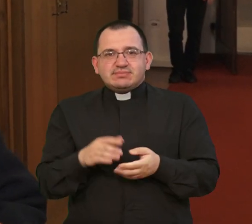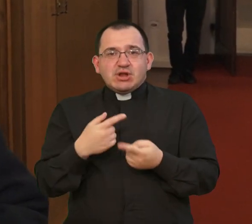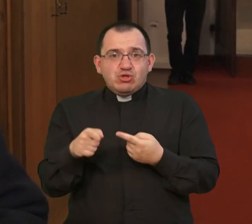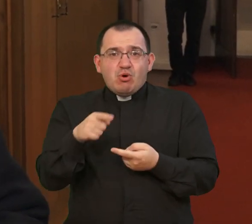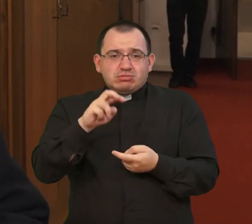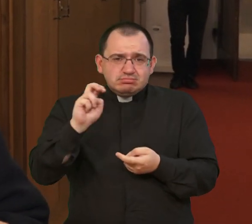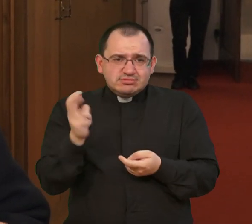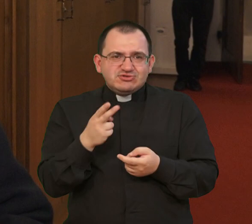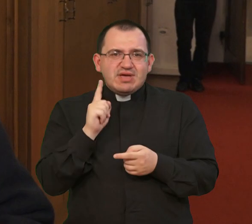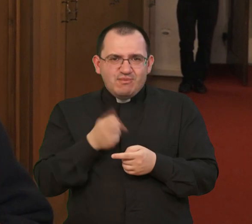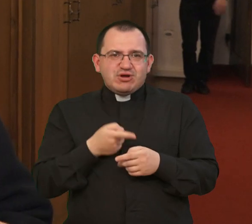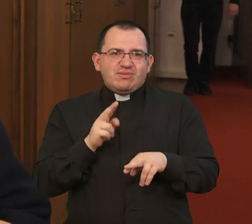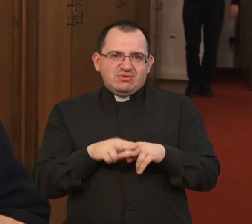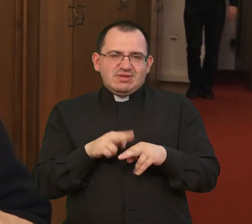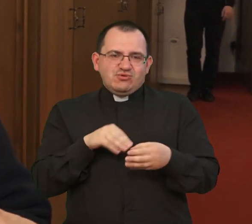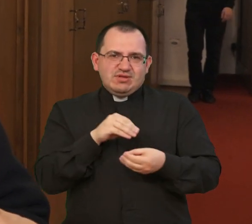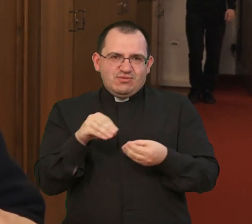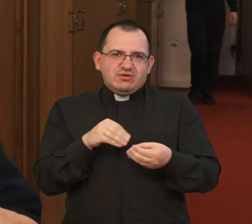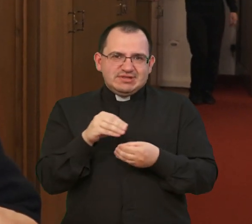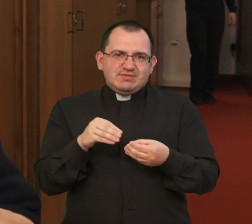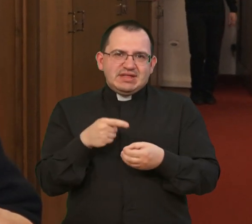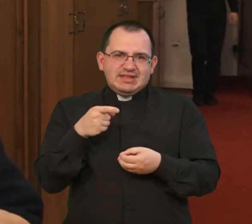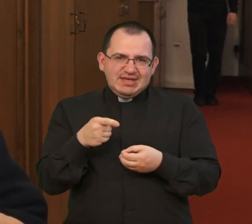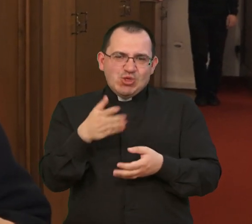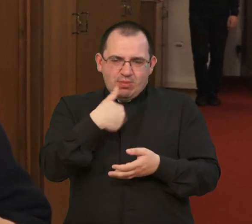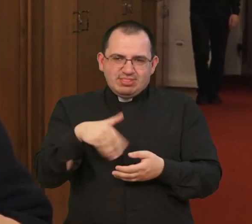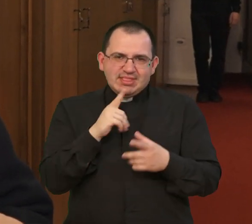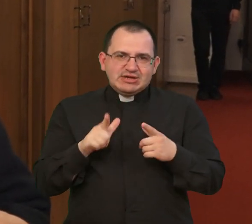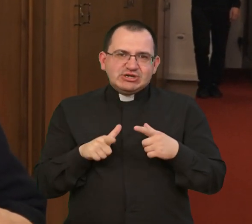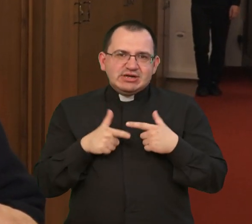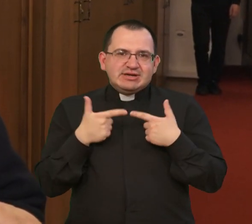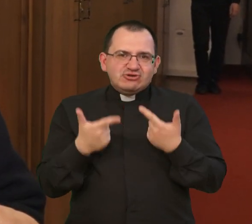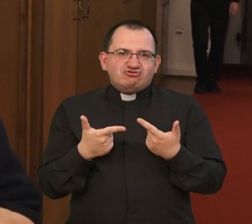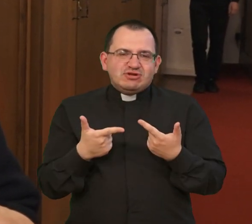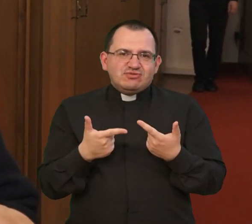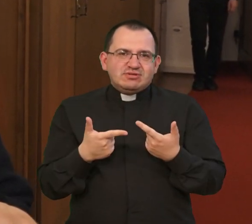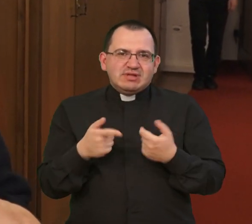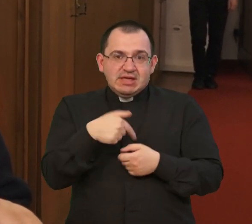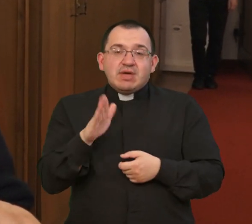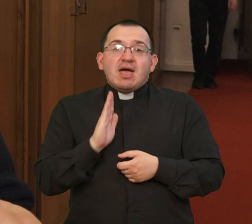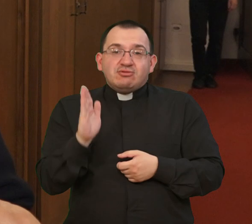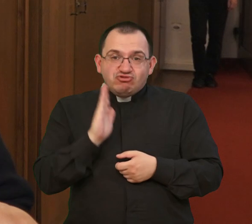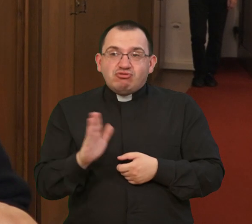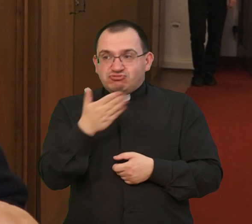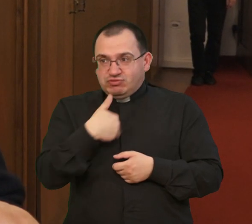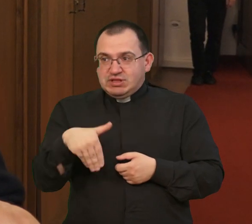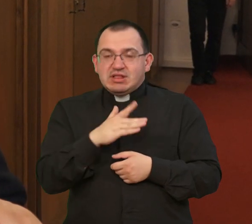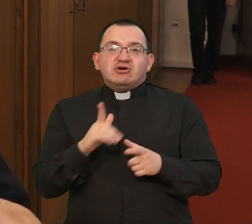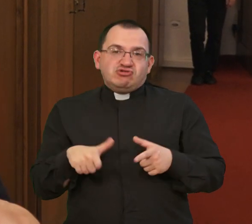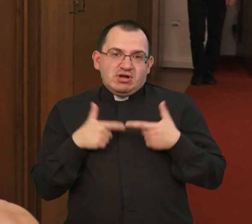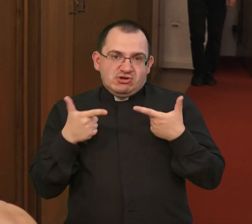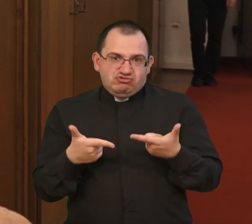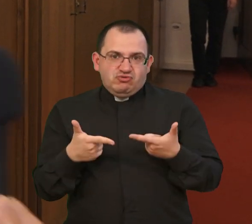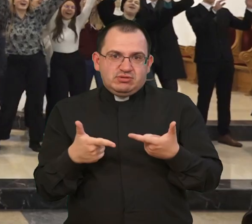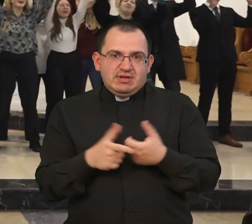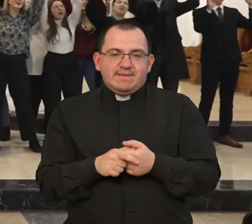srednjem vijeku ili za neke da se nas ne tiče ili za nekog da mi nismo toga dostojni, što se olako danas tako